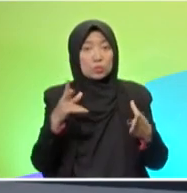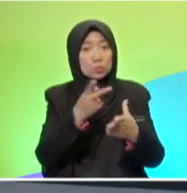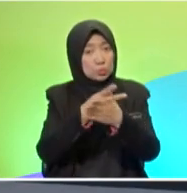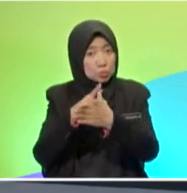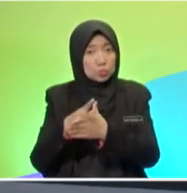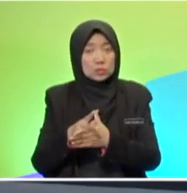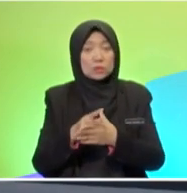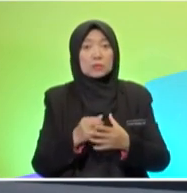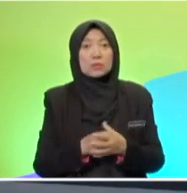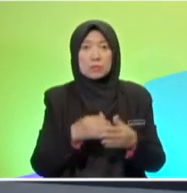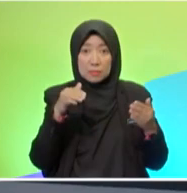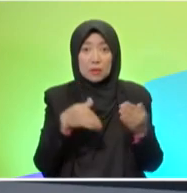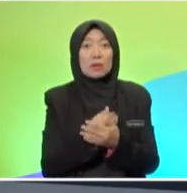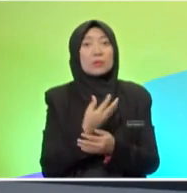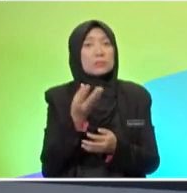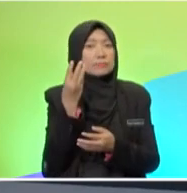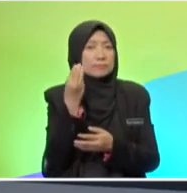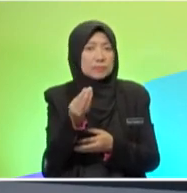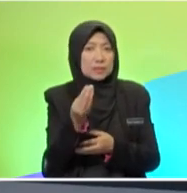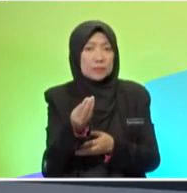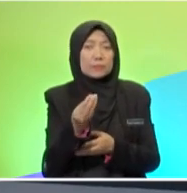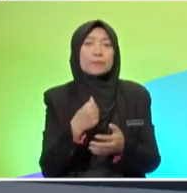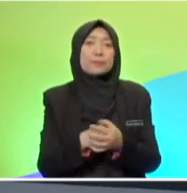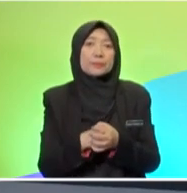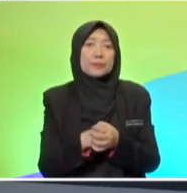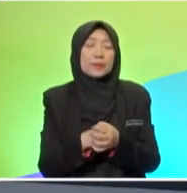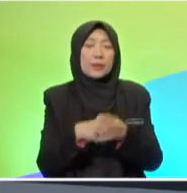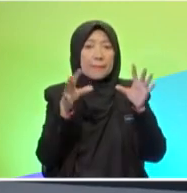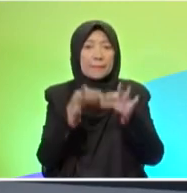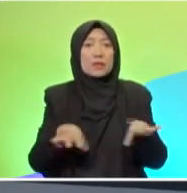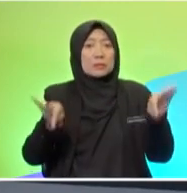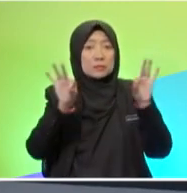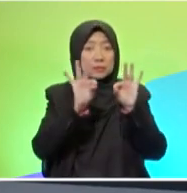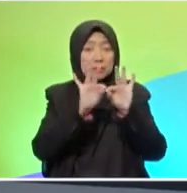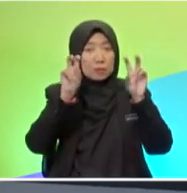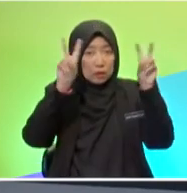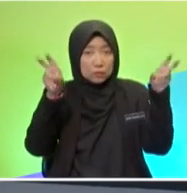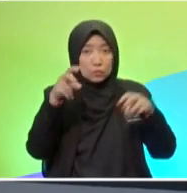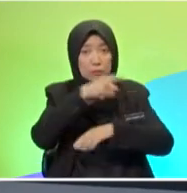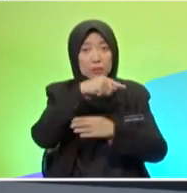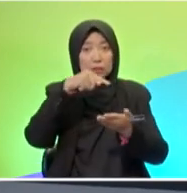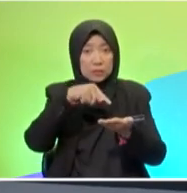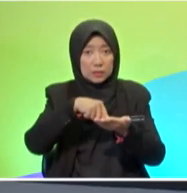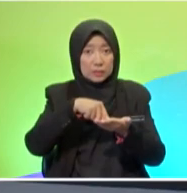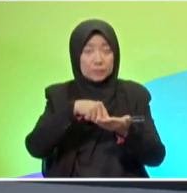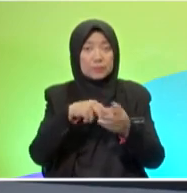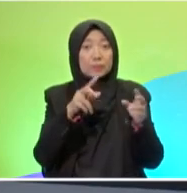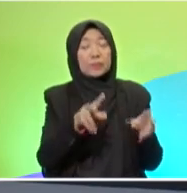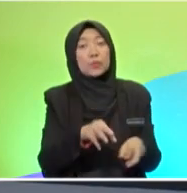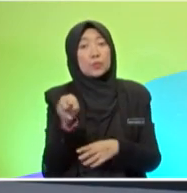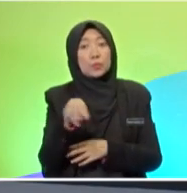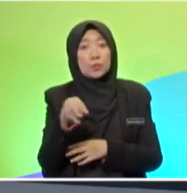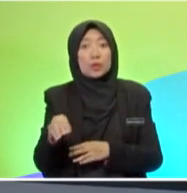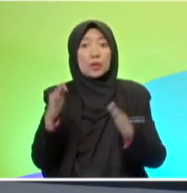ini tapi amat penting yang kita belajar pada hari ini di Amerika sekarang bukan saja anak-anak murid